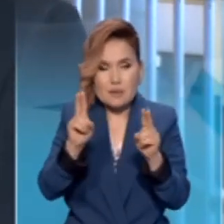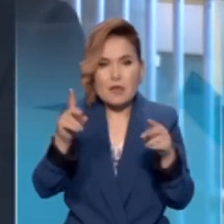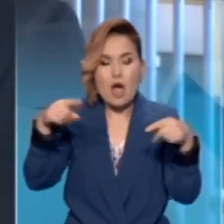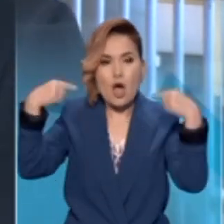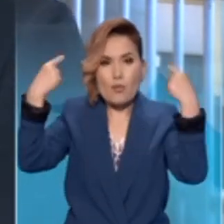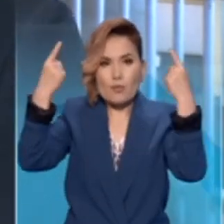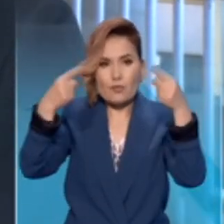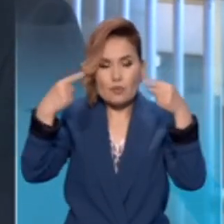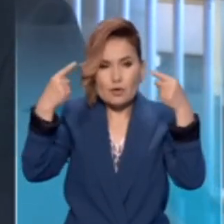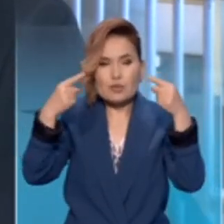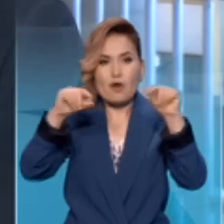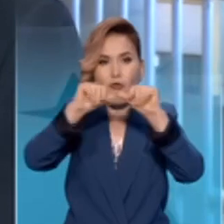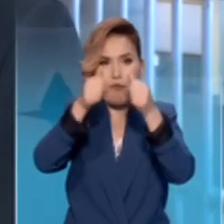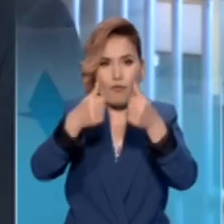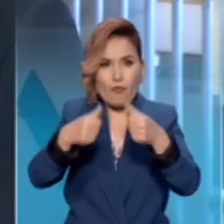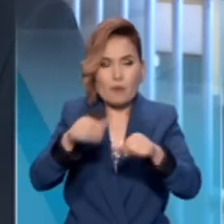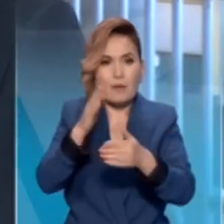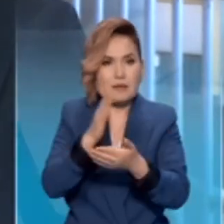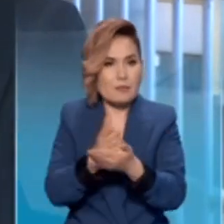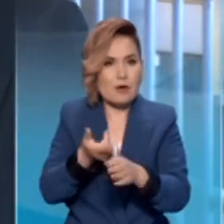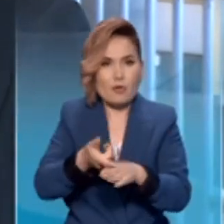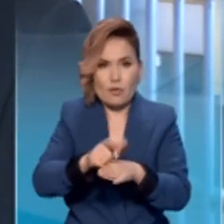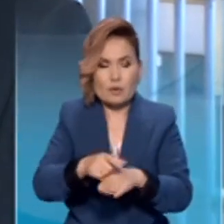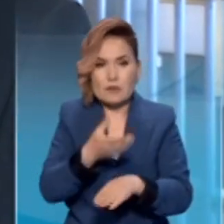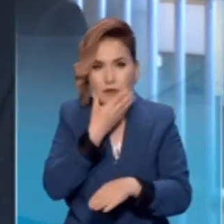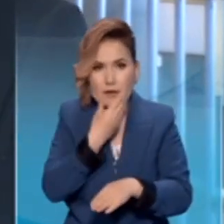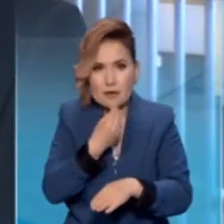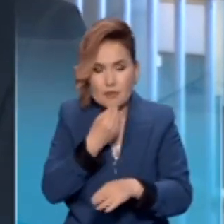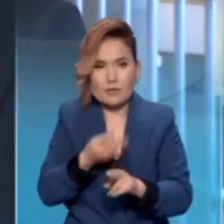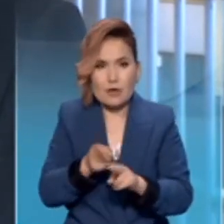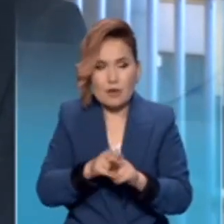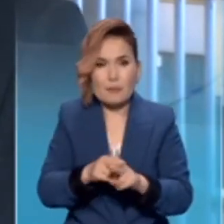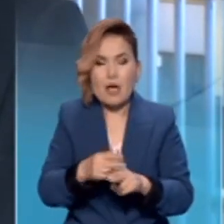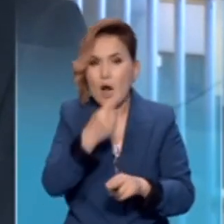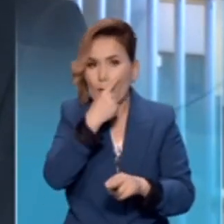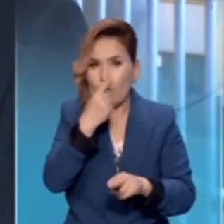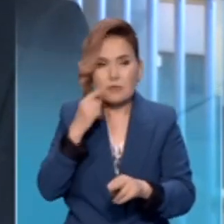Koskar Mitra'a kep koyan sol, ikinci retten, o köz tüymesin dediğinde mağananı bilirdi.